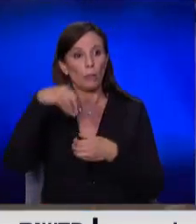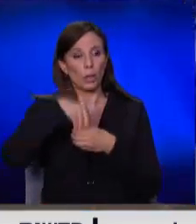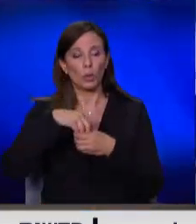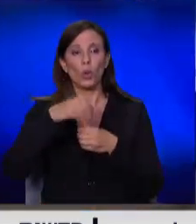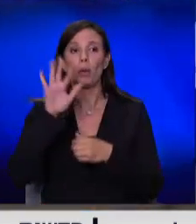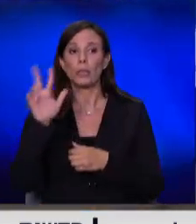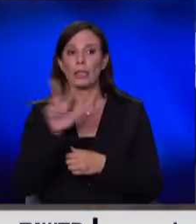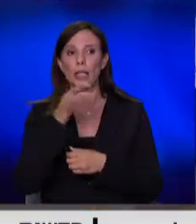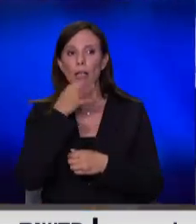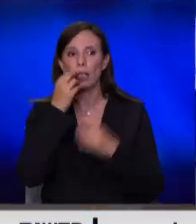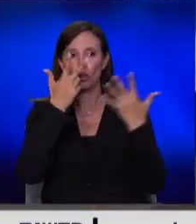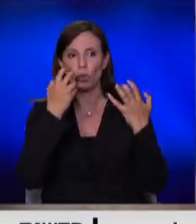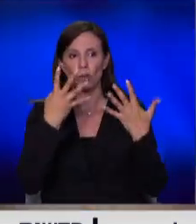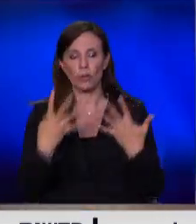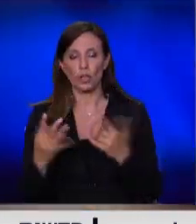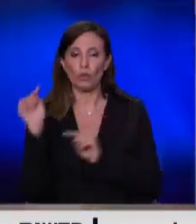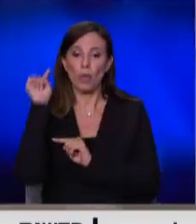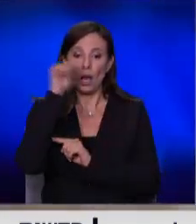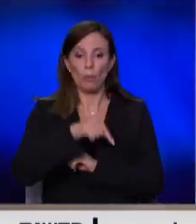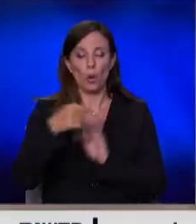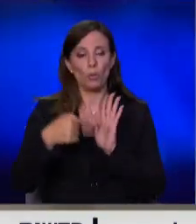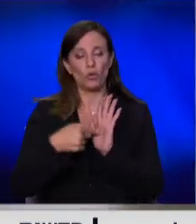מאודסה כדי למצוא כאן מקלט.